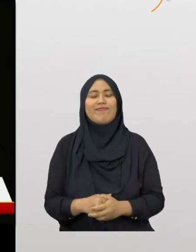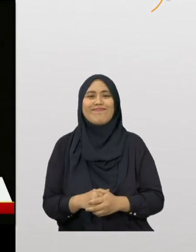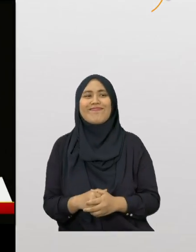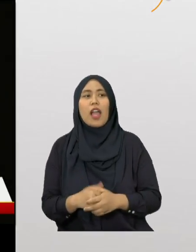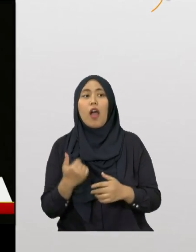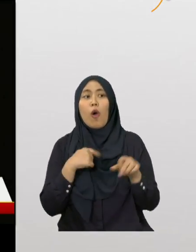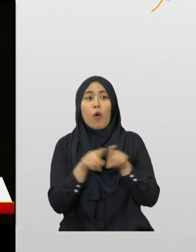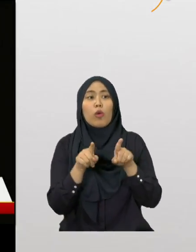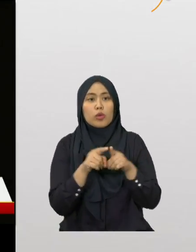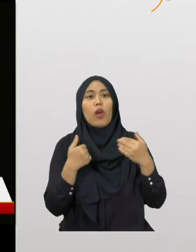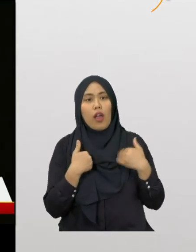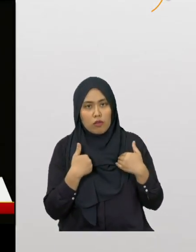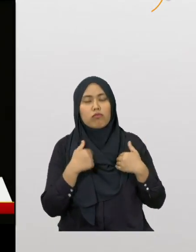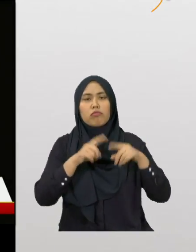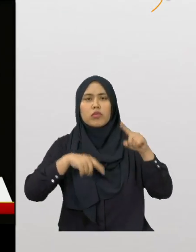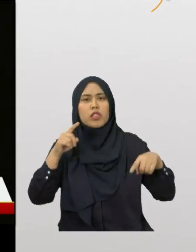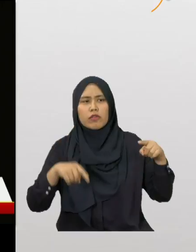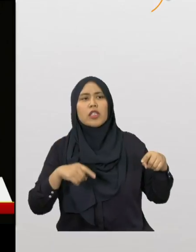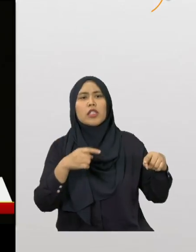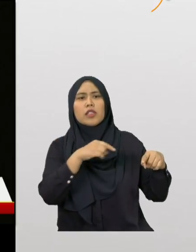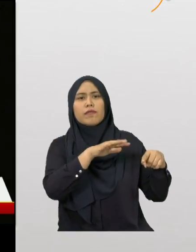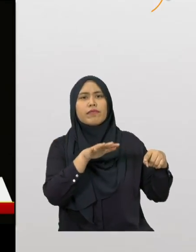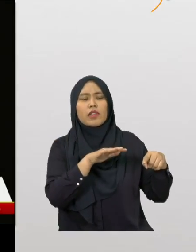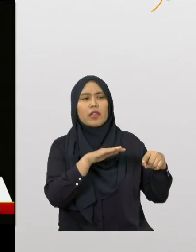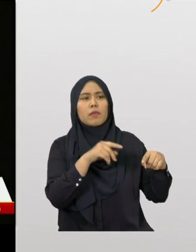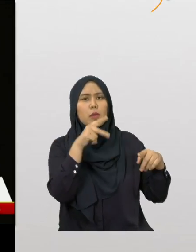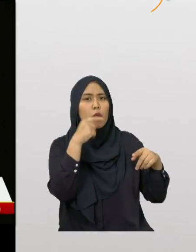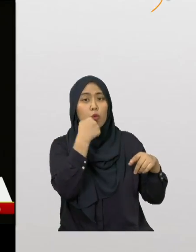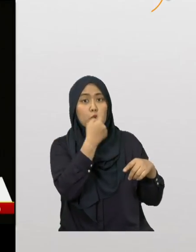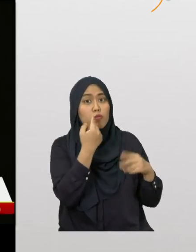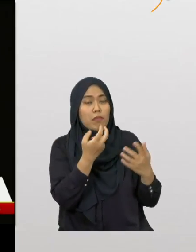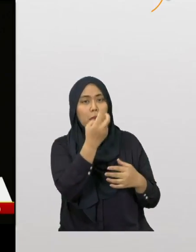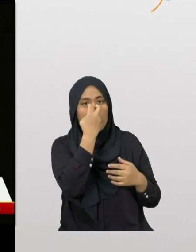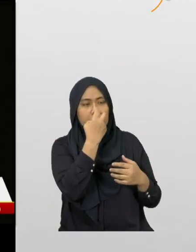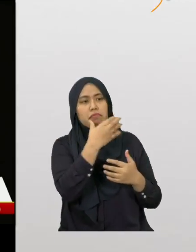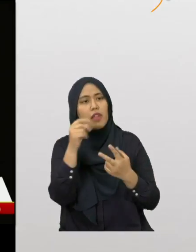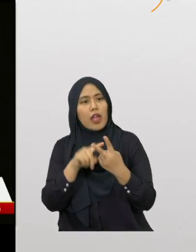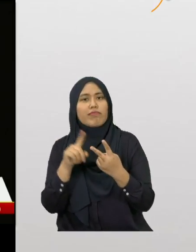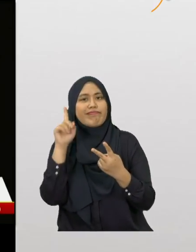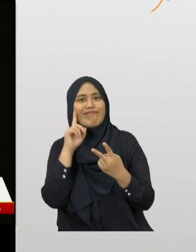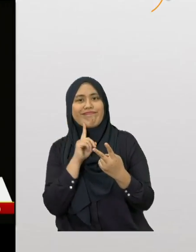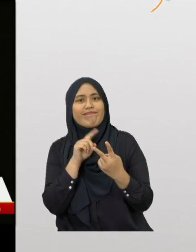terdapat juga kemudahan untuk golongan kurang daya penglihatan dan pendengaran.